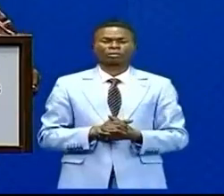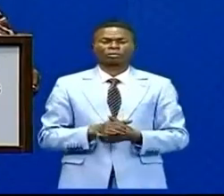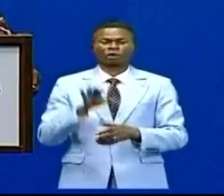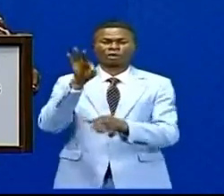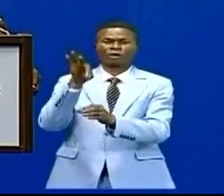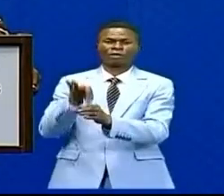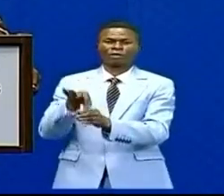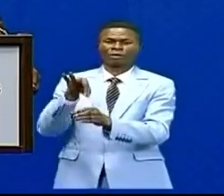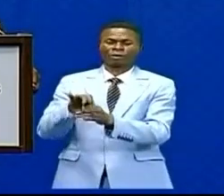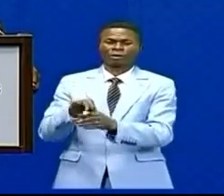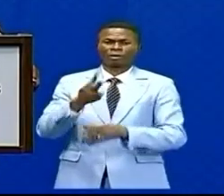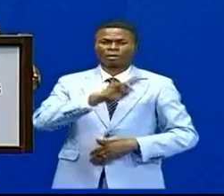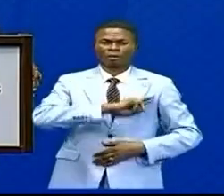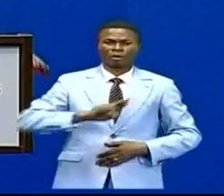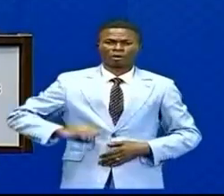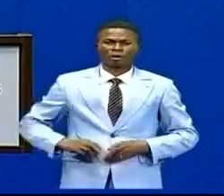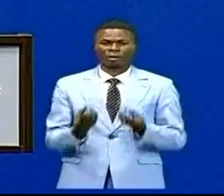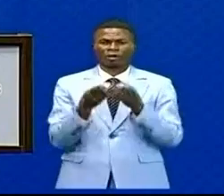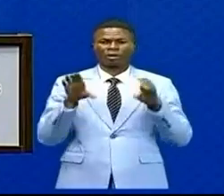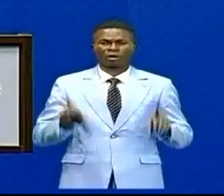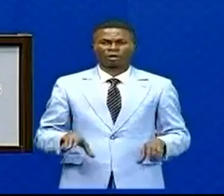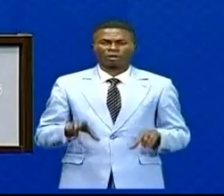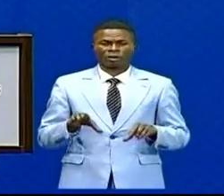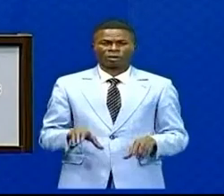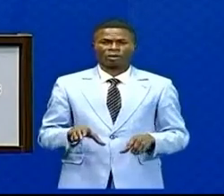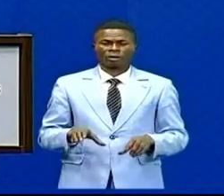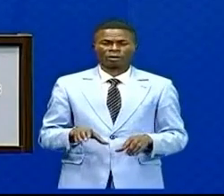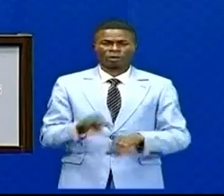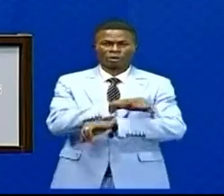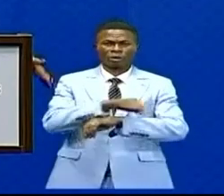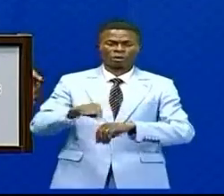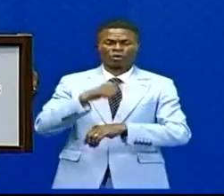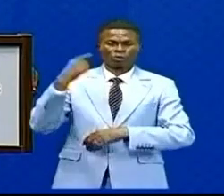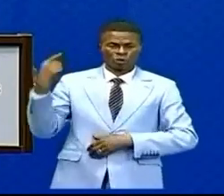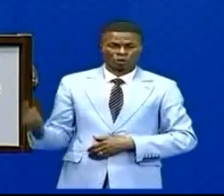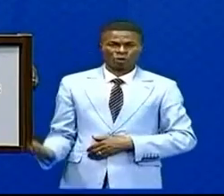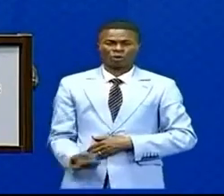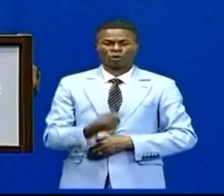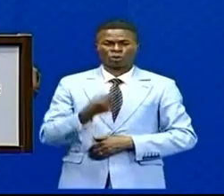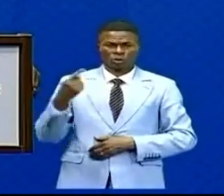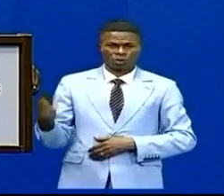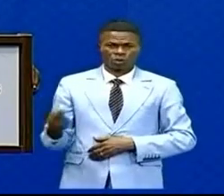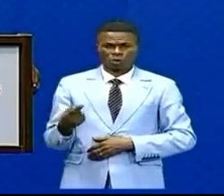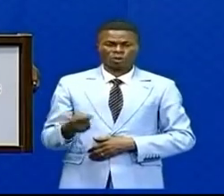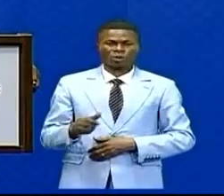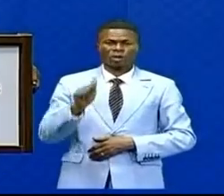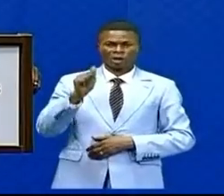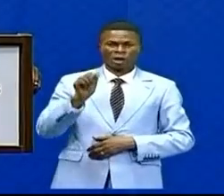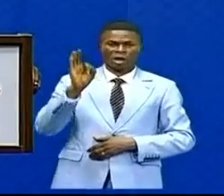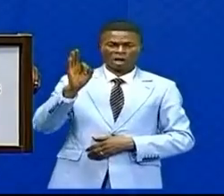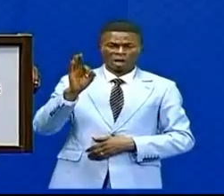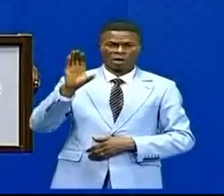Élection de la République démocratique du Congo au bureau permanent de l'AFCON.